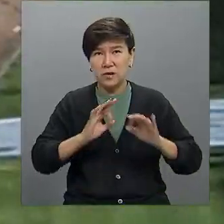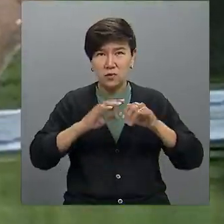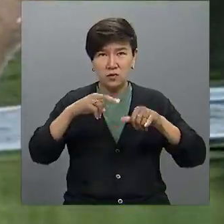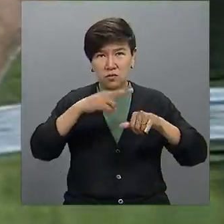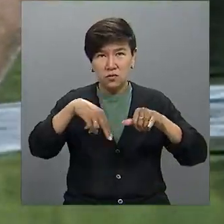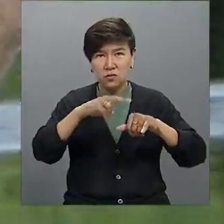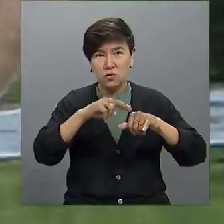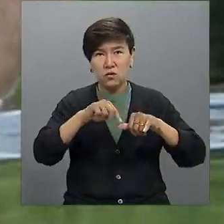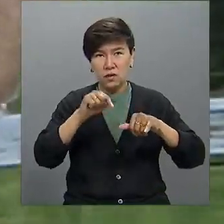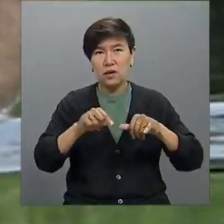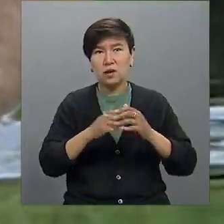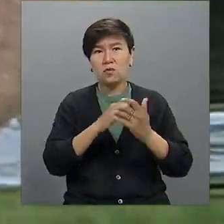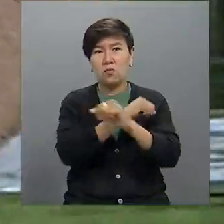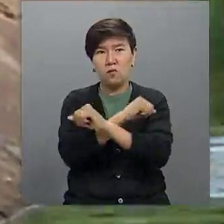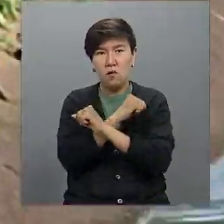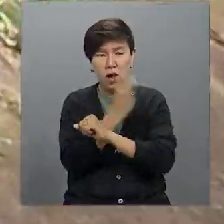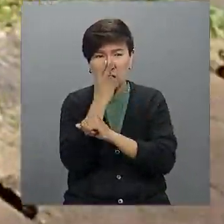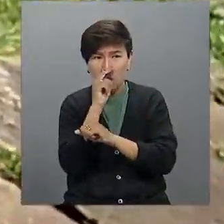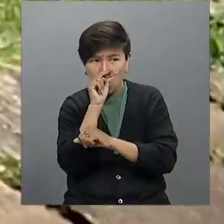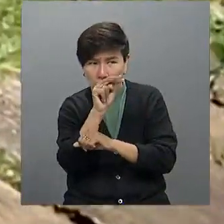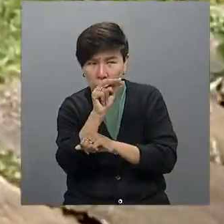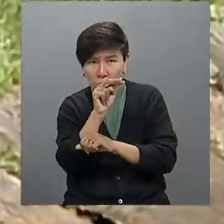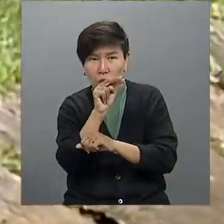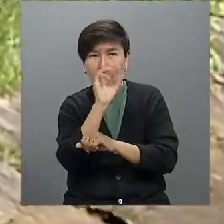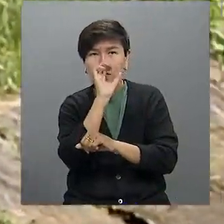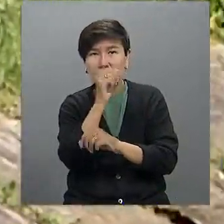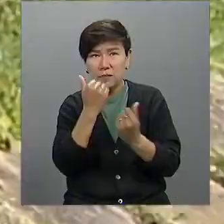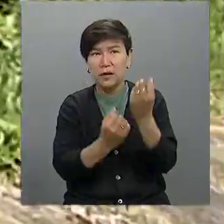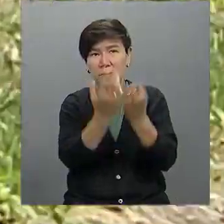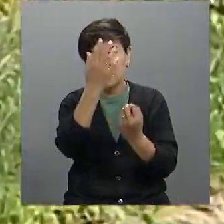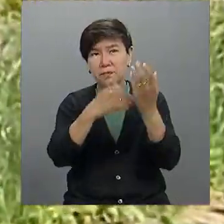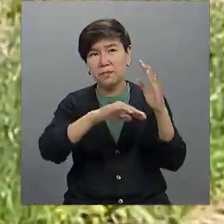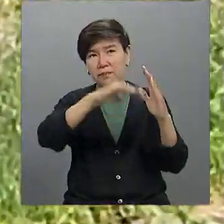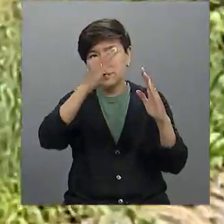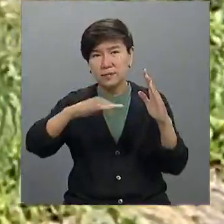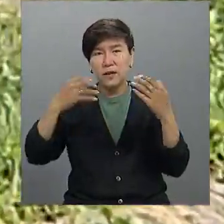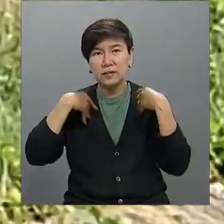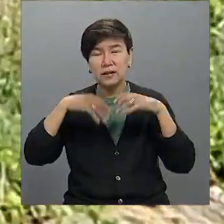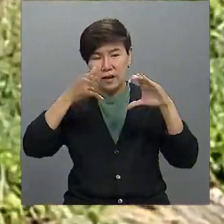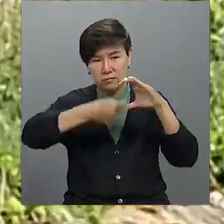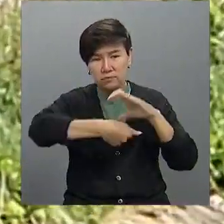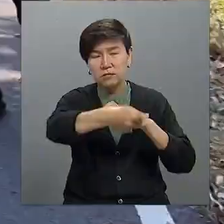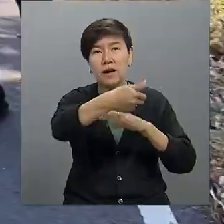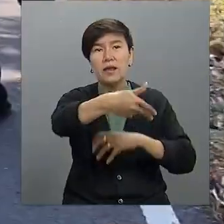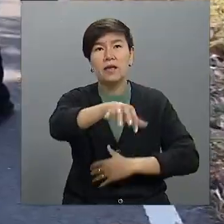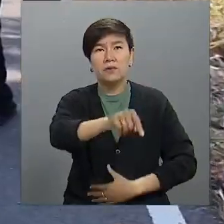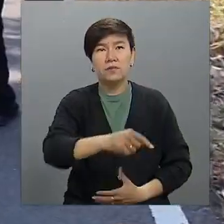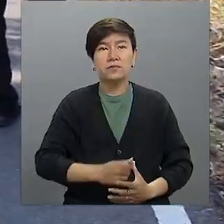กับเฝ้าระวังพื้นที่ที่อาจจะมีปัญหาเพราะว่าตอนนี้มันเข้าพื้นที่อุทยานแล้วเรียบร้อย เราก็ตอนนี้เราก็เฝ้า